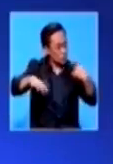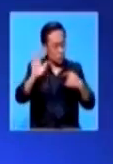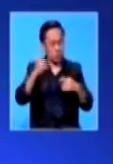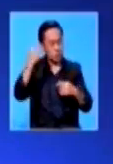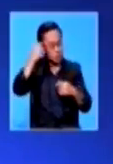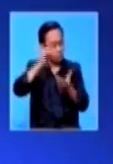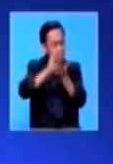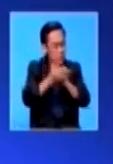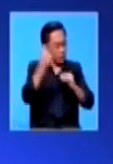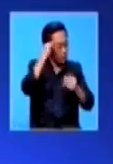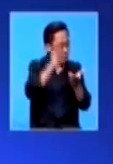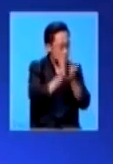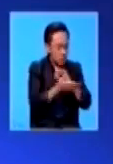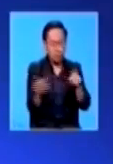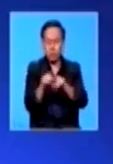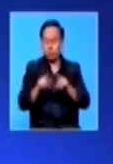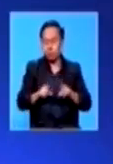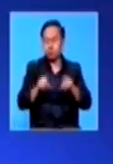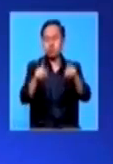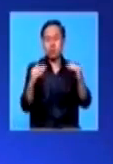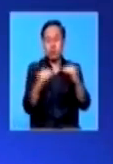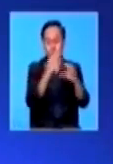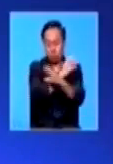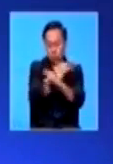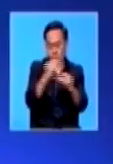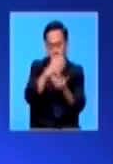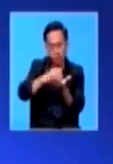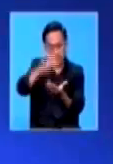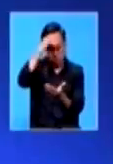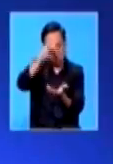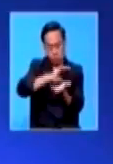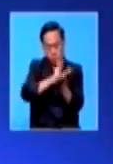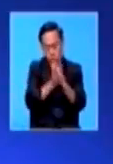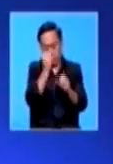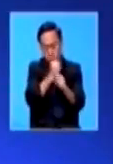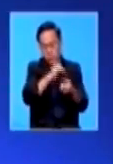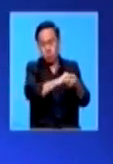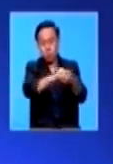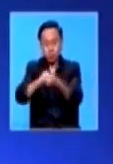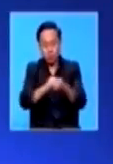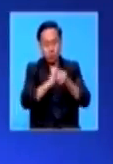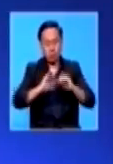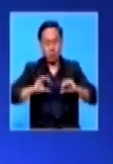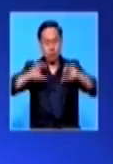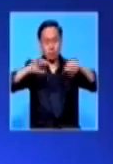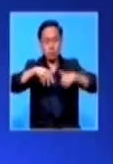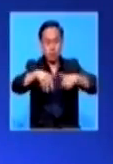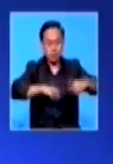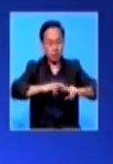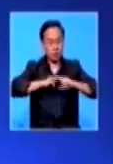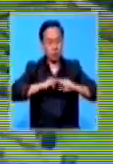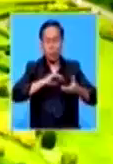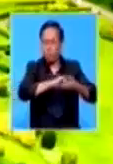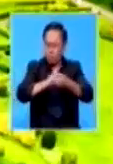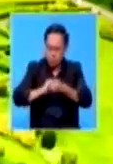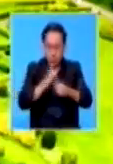ะต้องทำให้มีการอะไรศึกษาเรียนรู้ระหว่างกันนะครับมีการร่วมกันเอามาช่วยกันรัฐข้าราชการประชาชนภาคเอกชนต้องช่ว